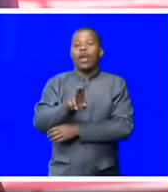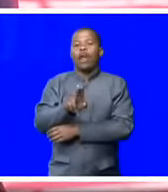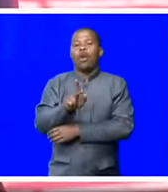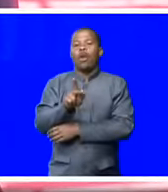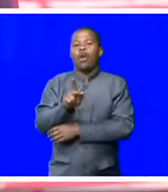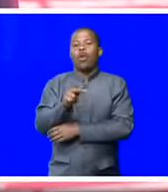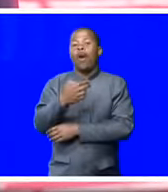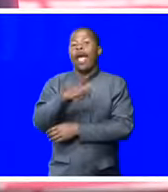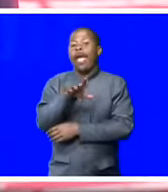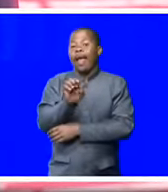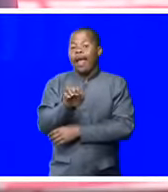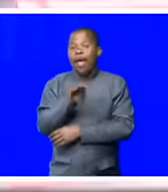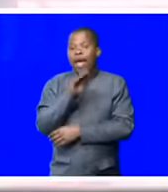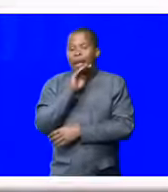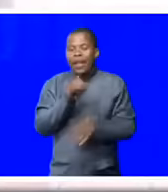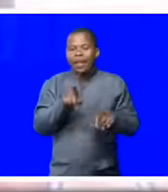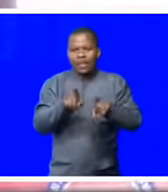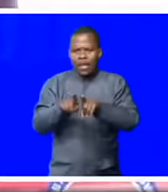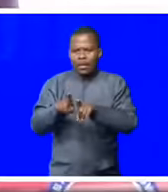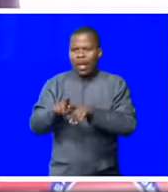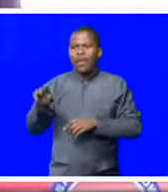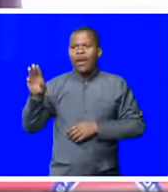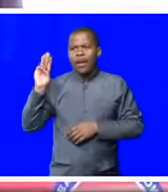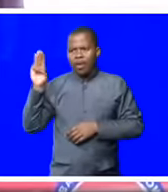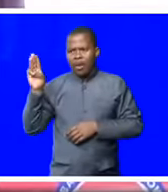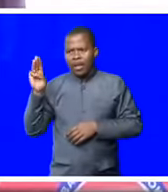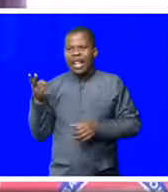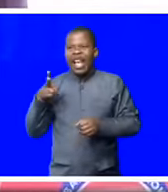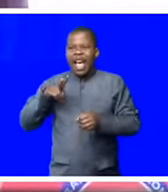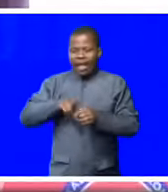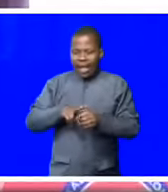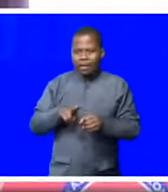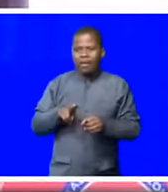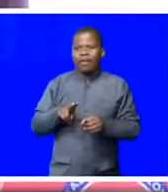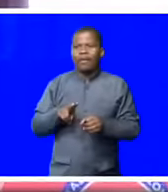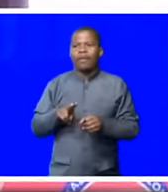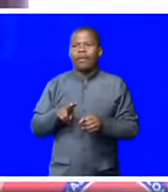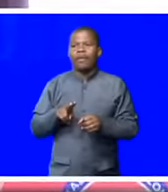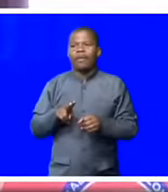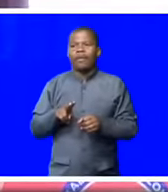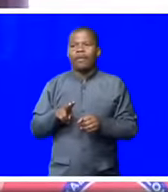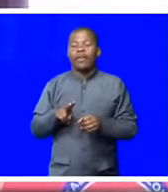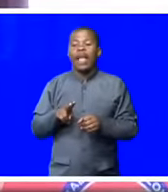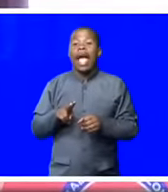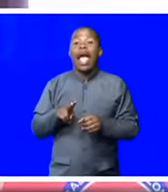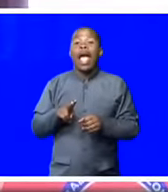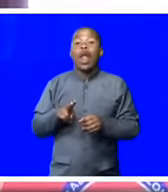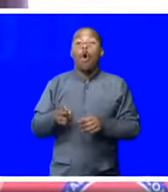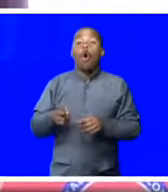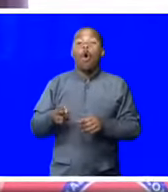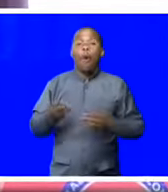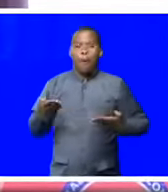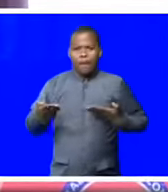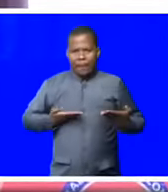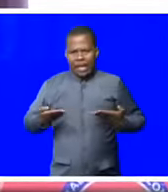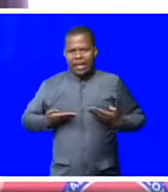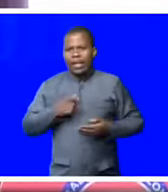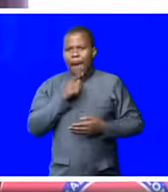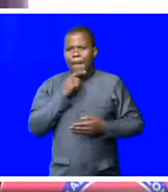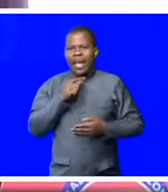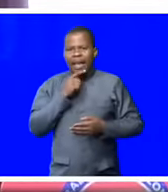president ibuye akefika ngophela usiphuthume ngesikhathi kushona ngamento wathi cha